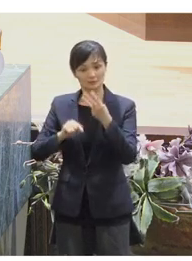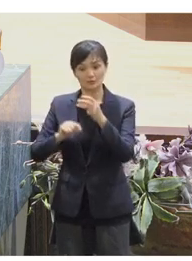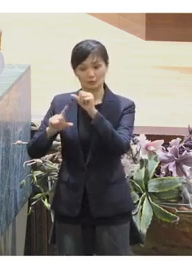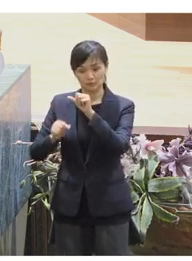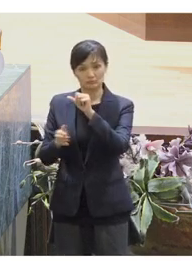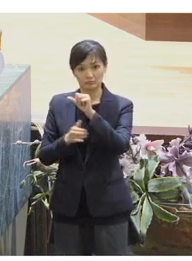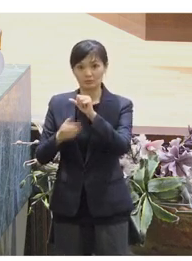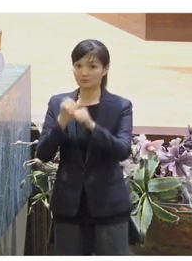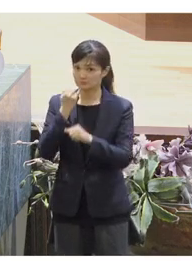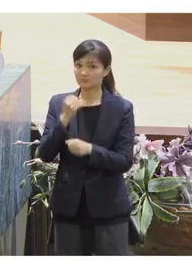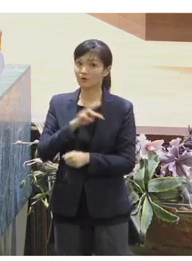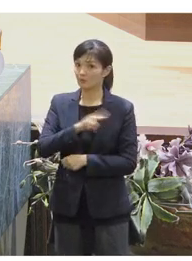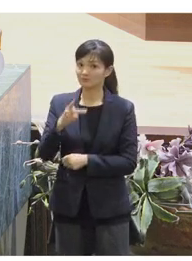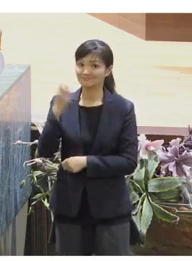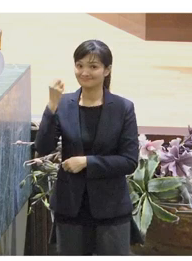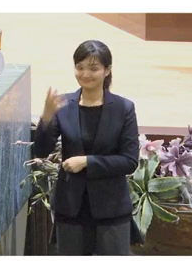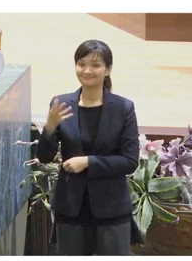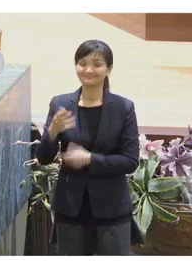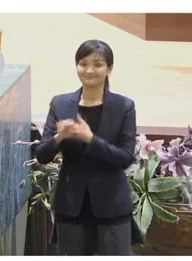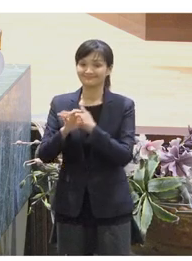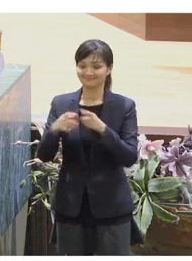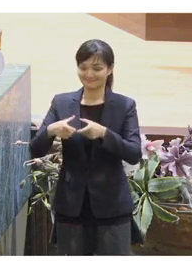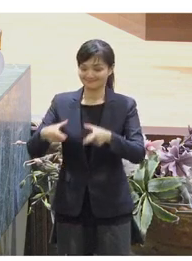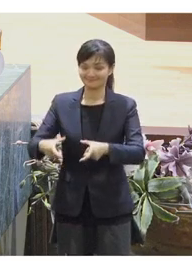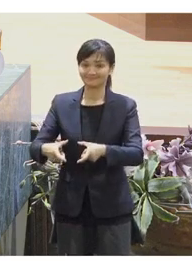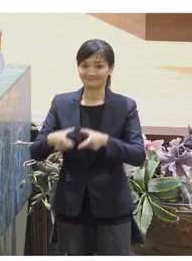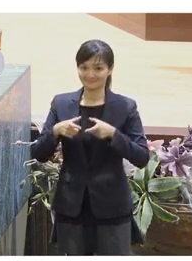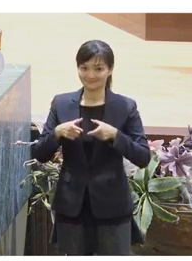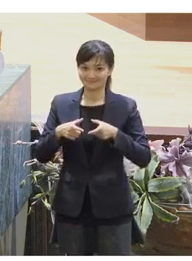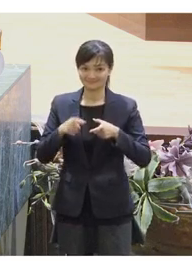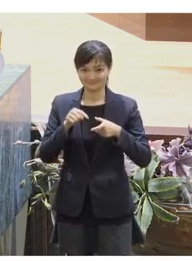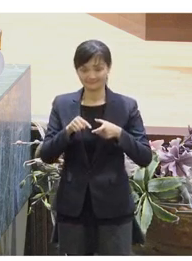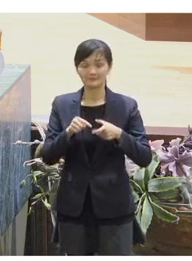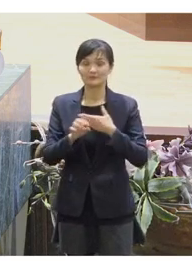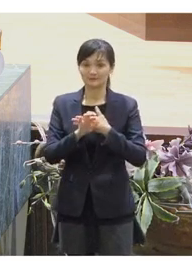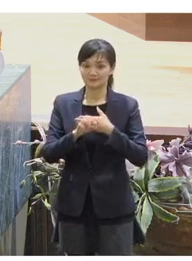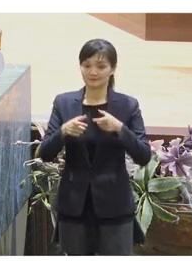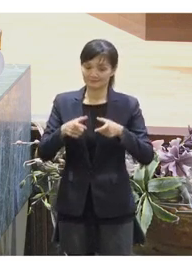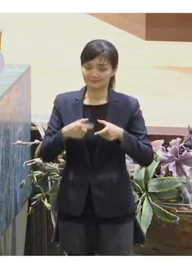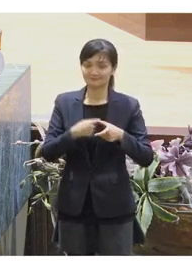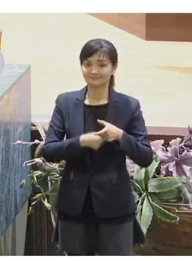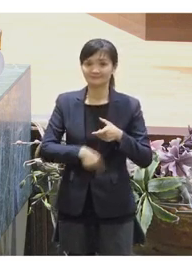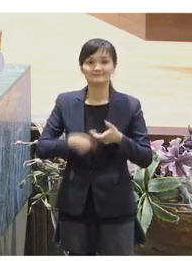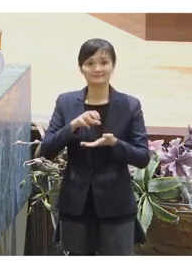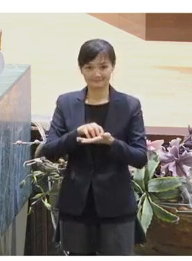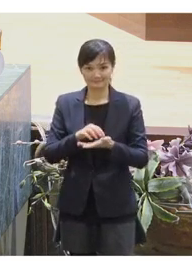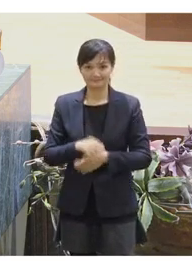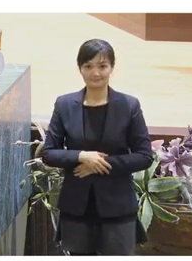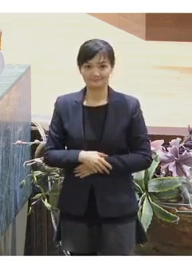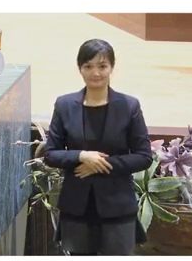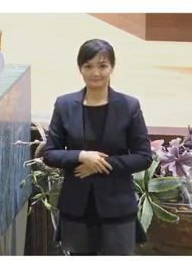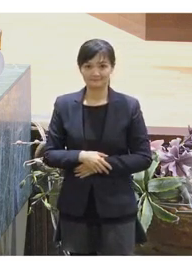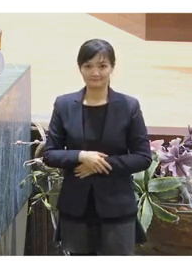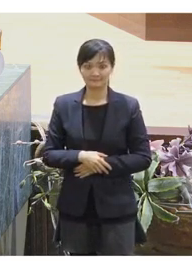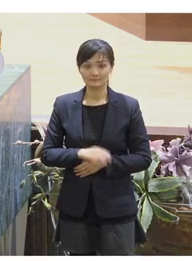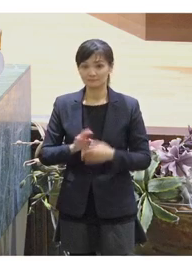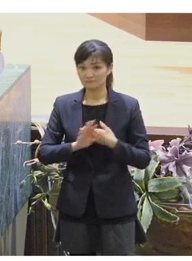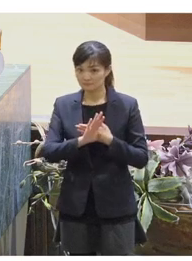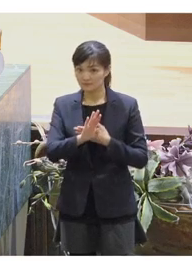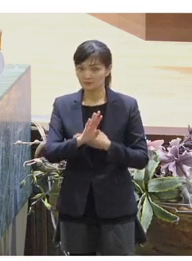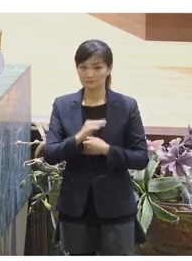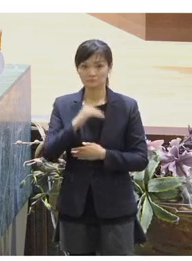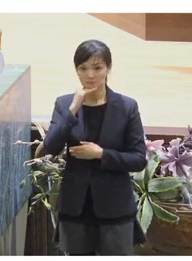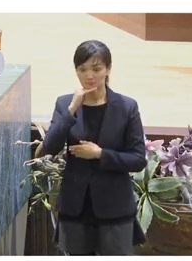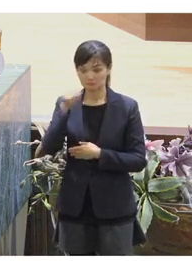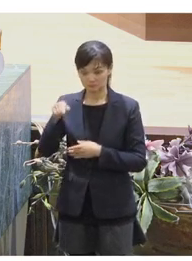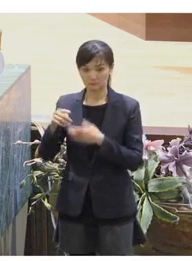右应该可以拿到测试卡。那但是那个也就是测试卡，那其他的部分大概就是看整个测试卡以